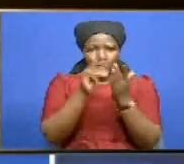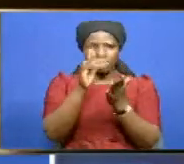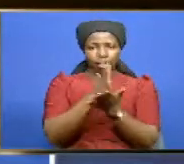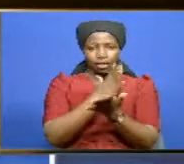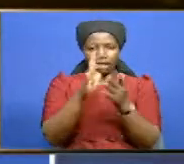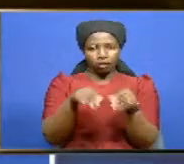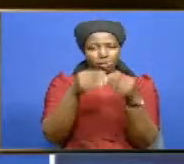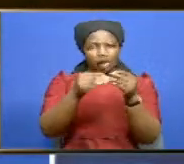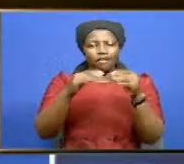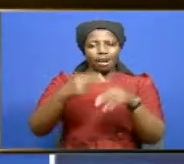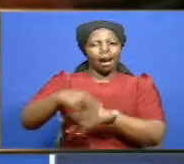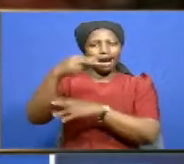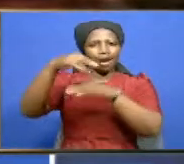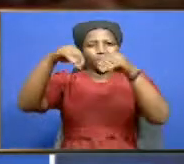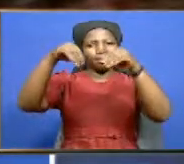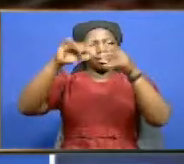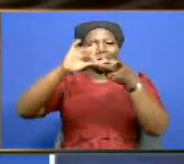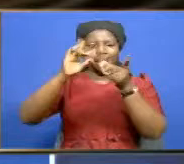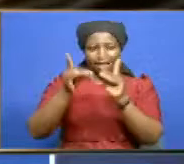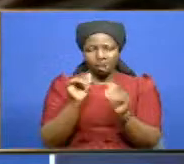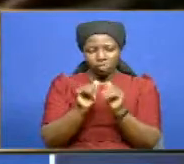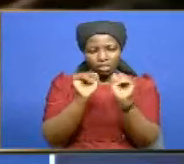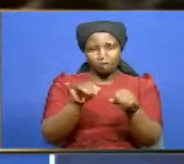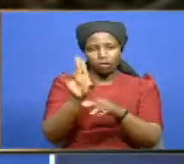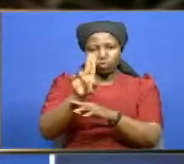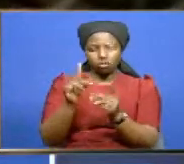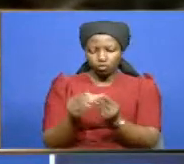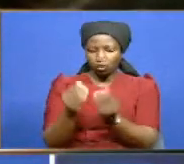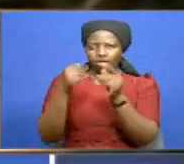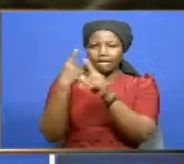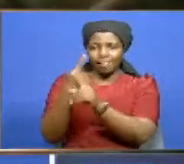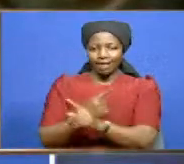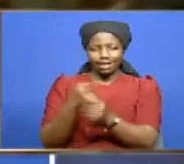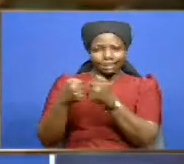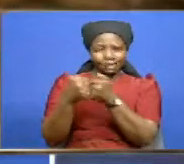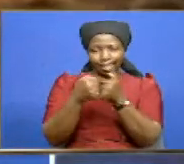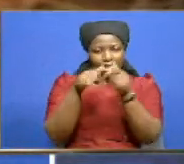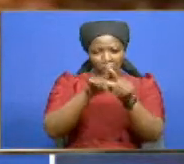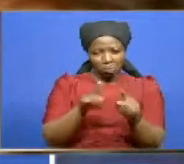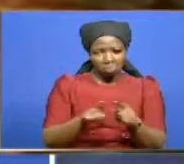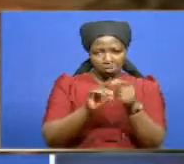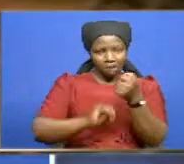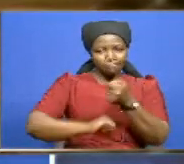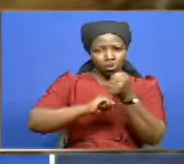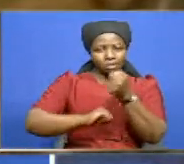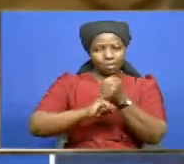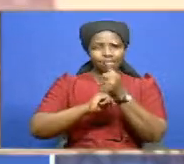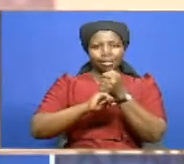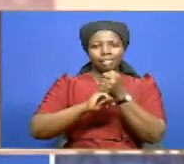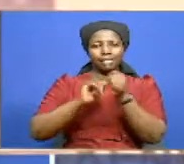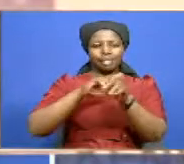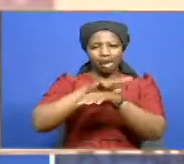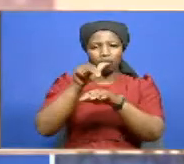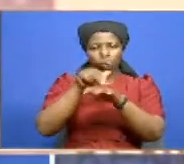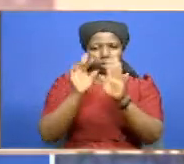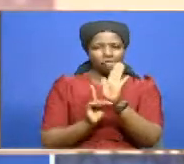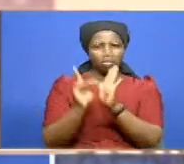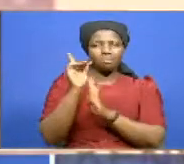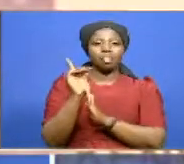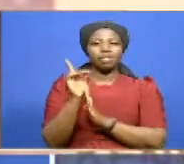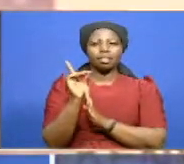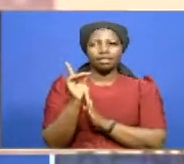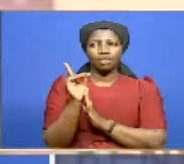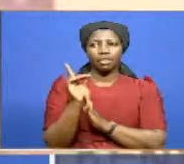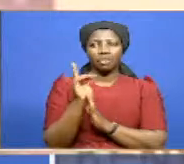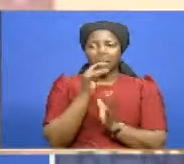data ya hali ya juu itakayotumika kukabiliana na changamoto mbalimbali na hivyo kupiga jeki ustawi wa taifa. If you